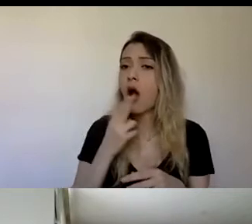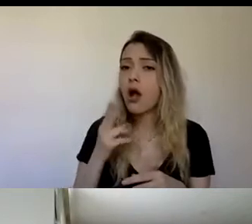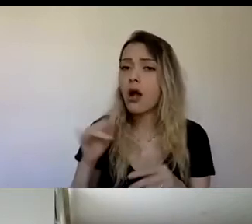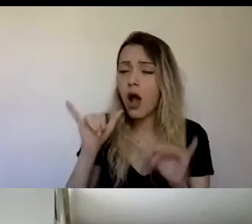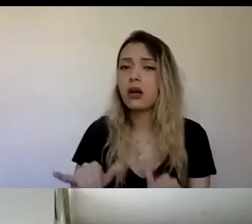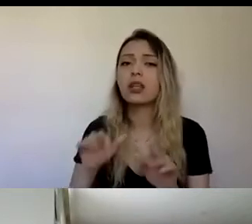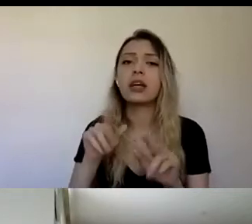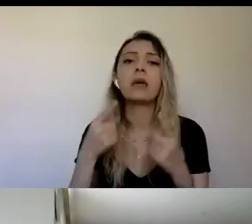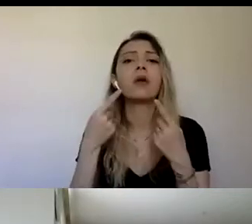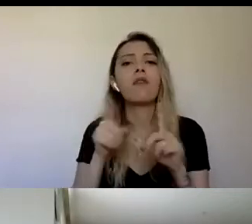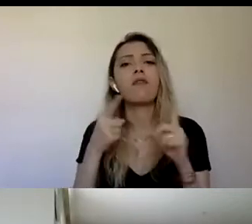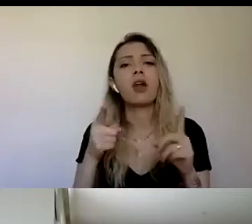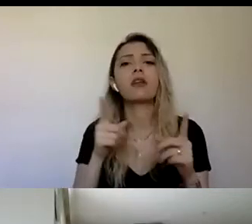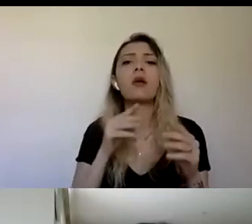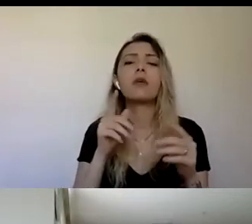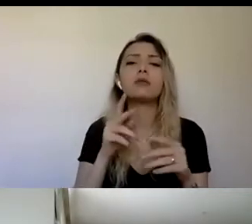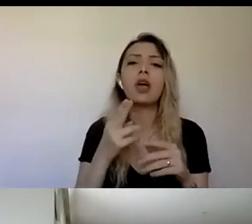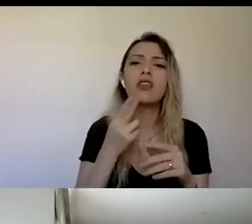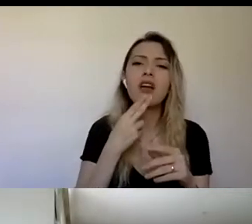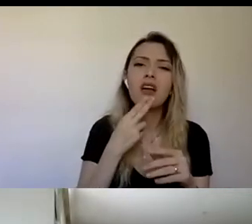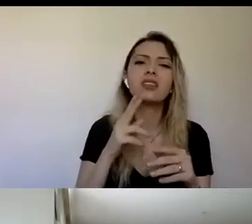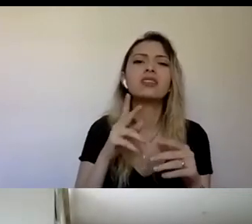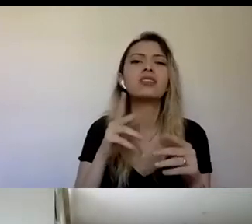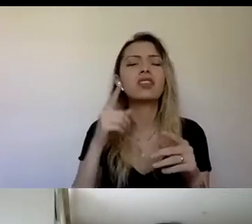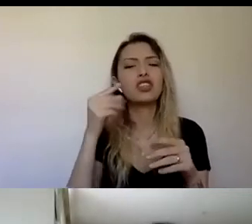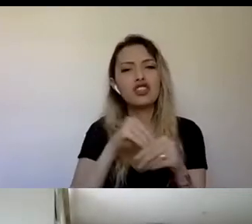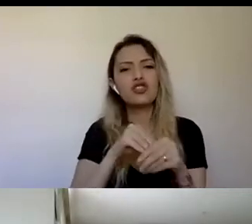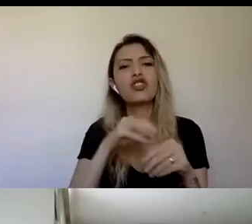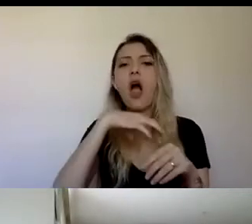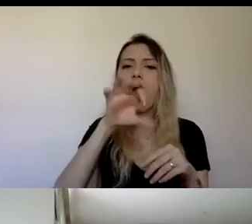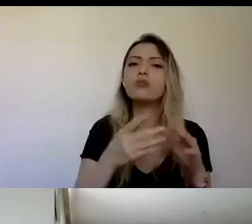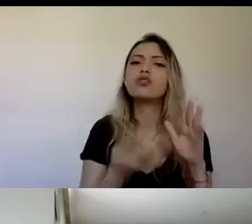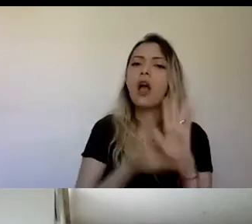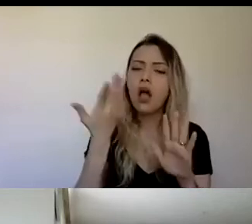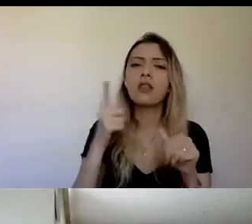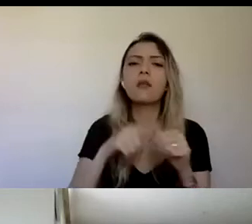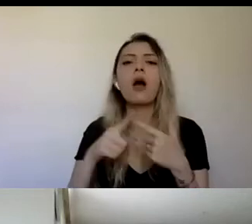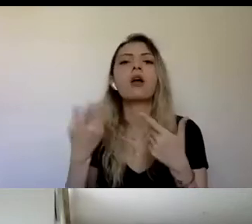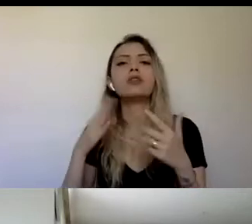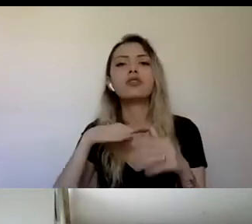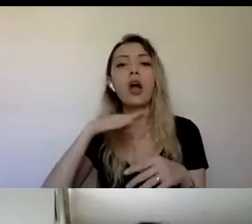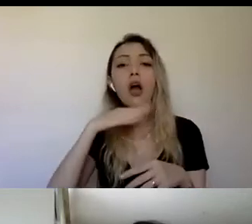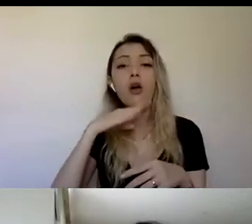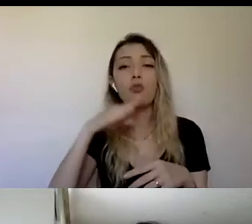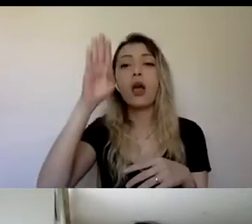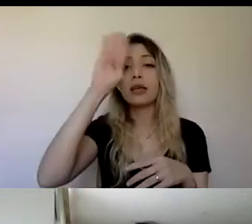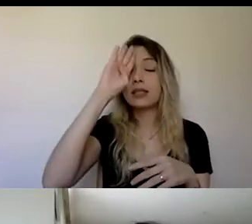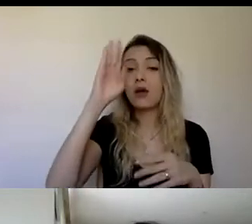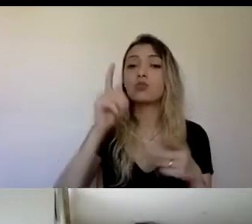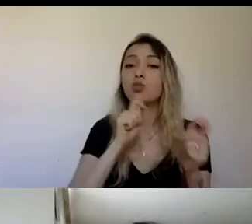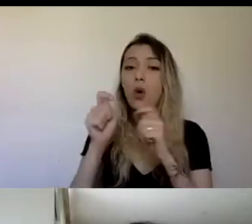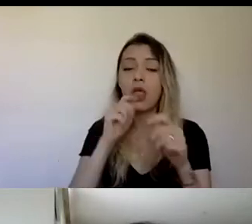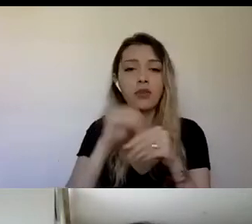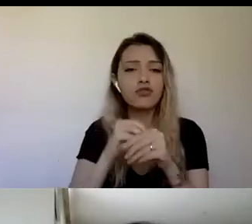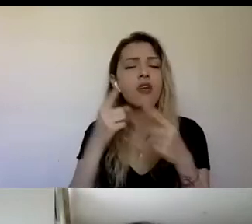ortadan kaldırma sözleşmesinden hem İstanbul Avrupa Konseyi İstanbul Sözleşmesi'nden bulabilirsiniz.